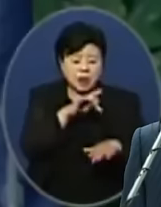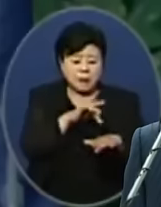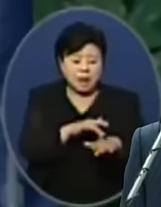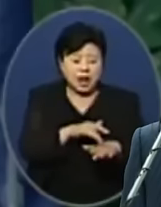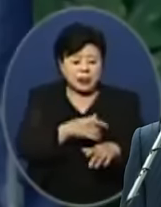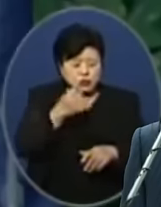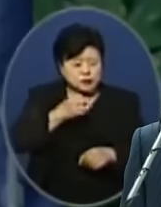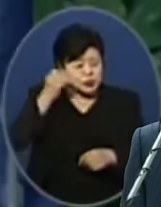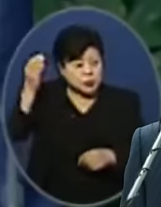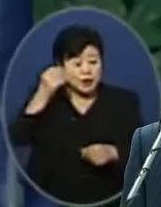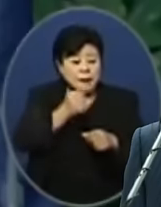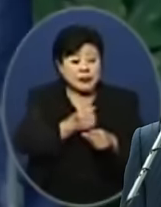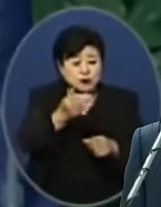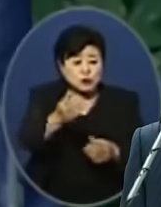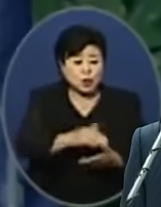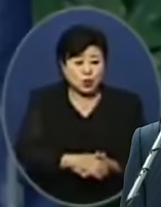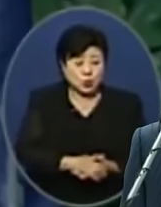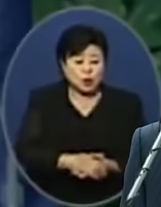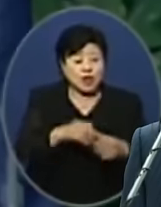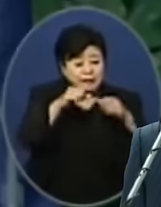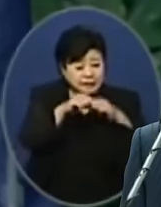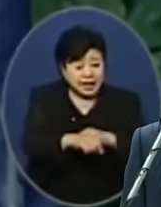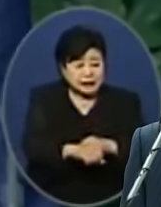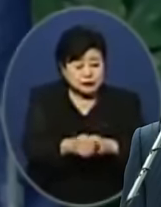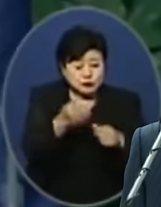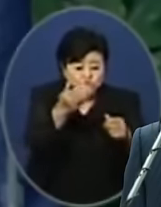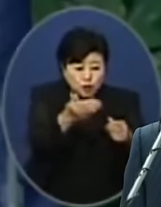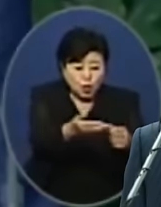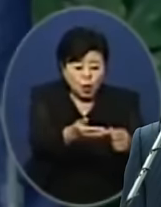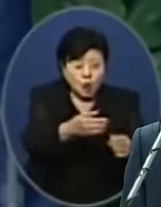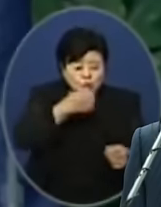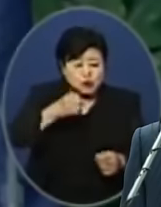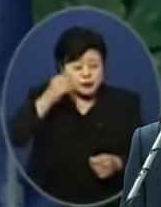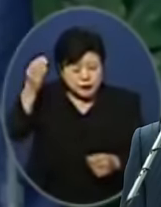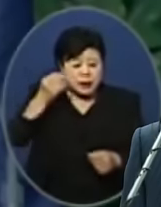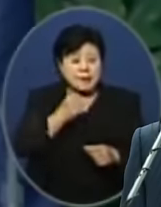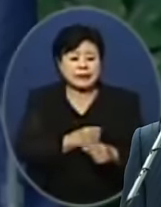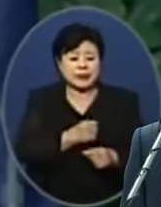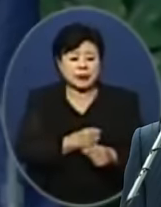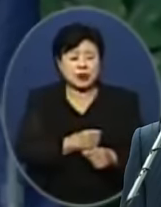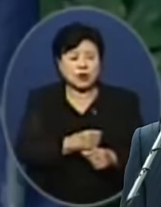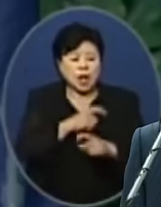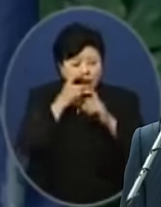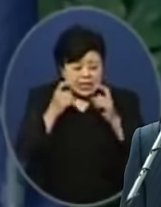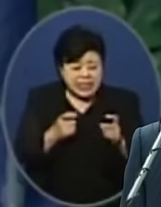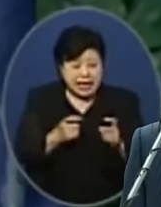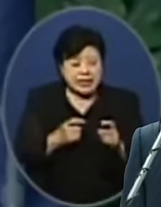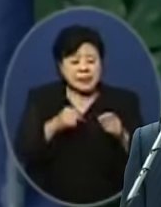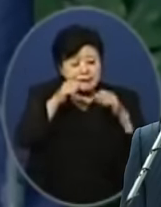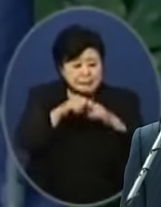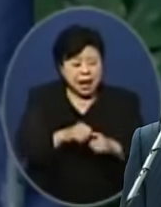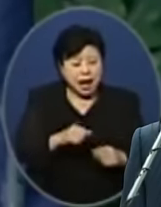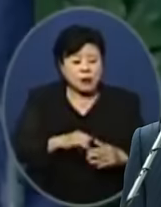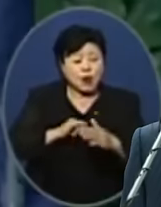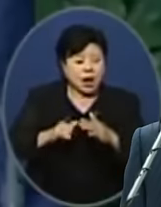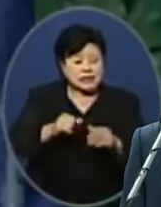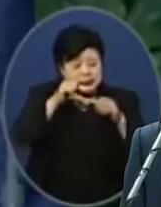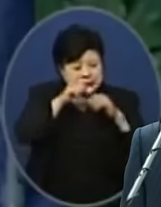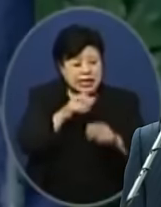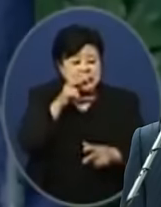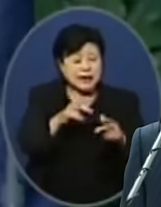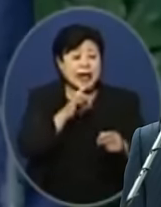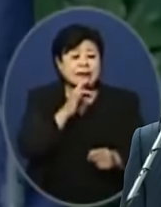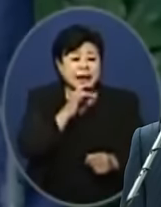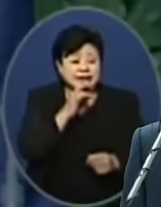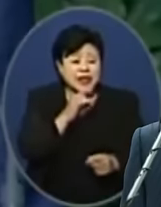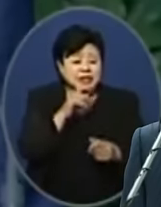꿈을 잃어버리게 만드는 것입니다. 낙심을 하게 하고 꿈을 이렇게 만들어서 개인도 망하고 가정이 파괴되고 사업이 안